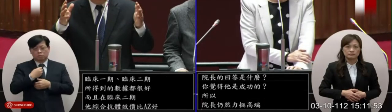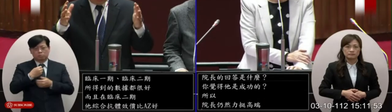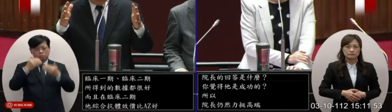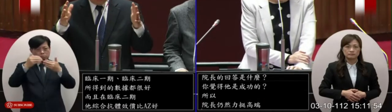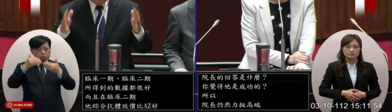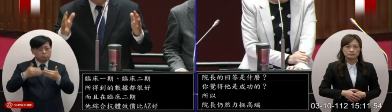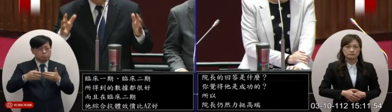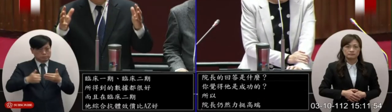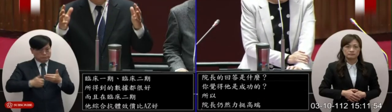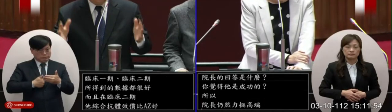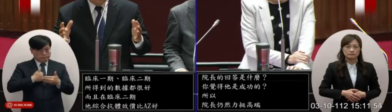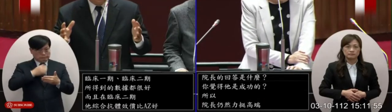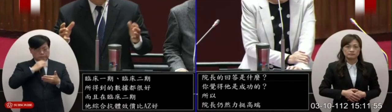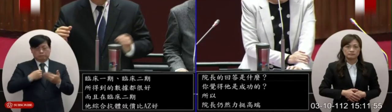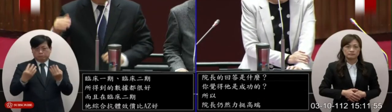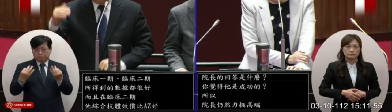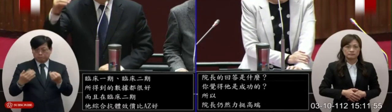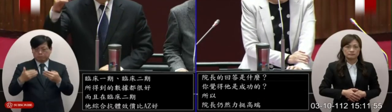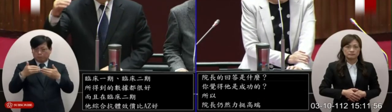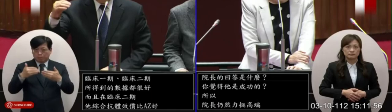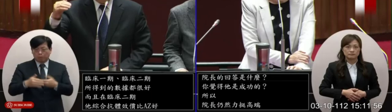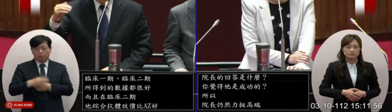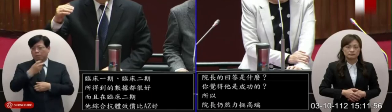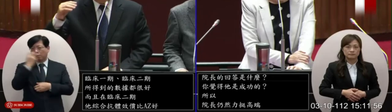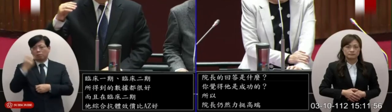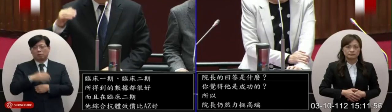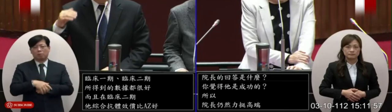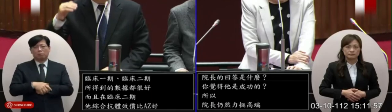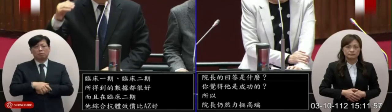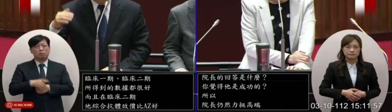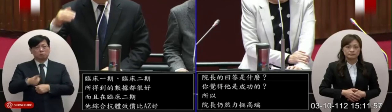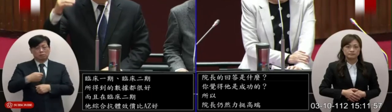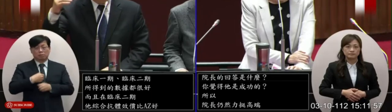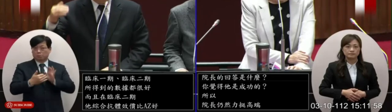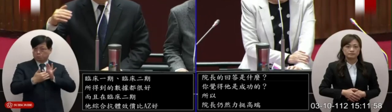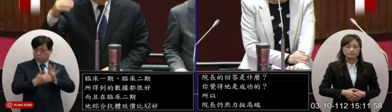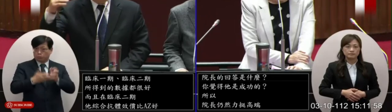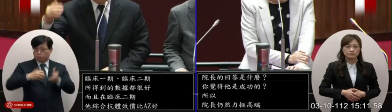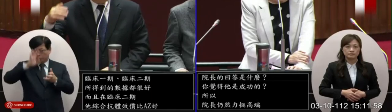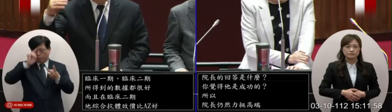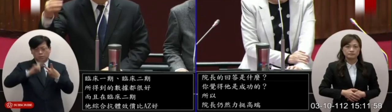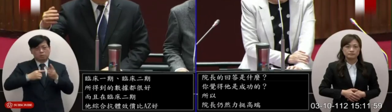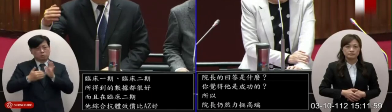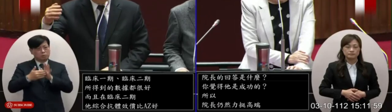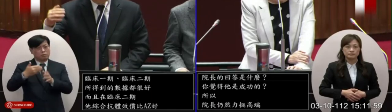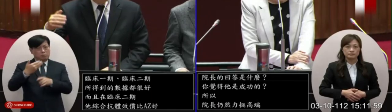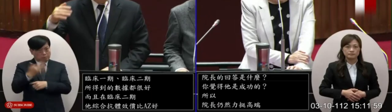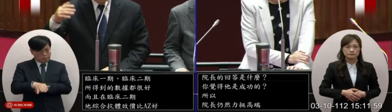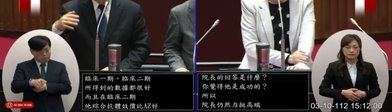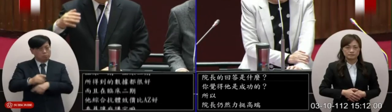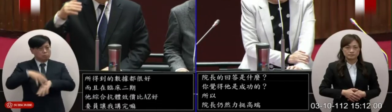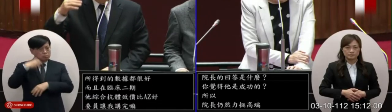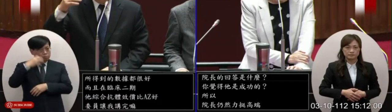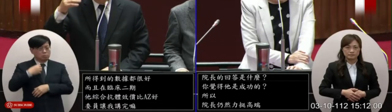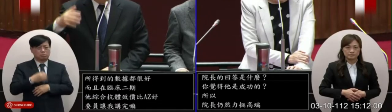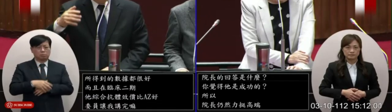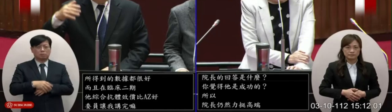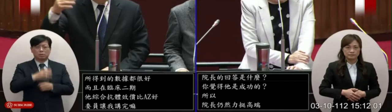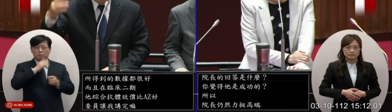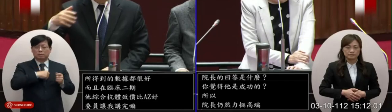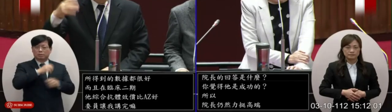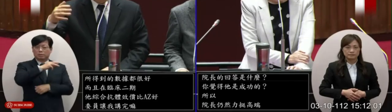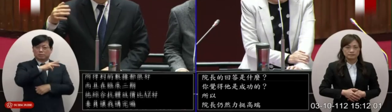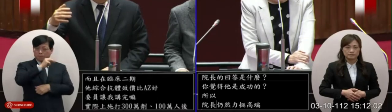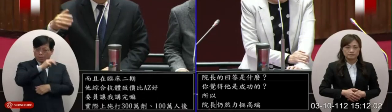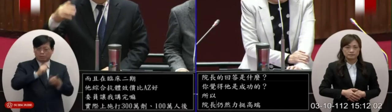个真实世界的数据呢，我们可以发现呢，它预防重症跟预防死亡的效果呢，是跟莫德